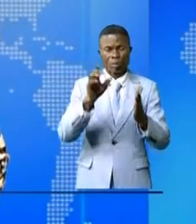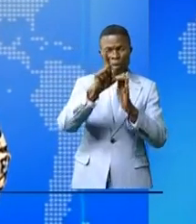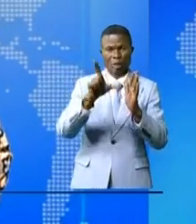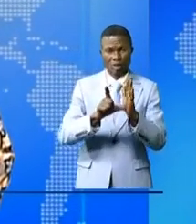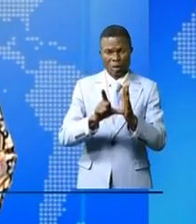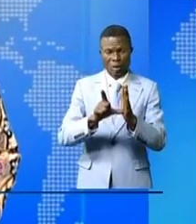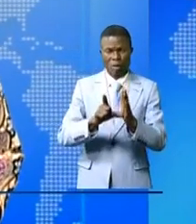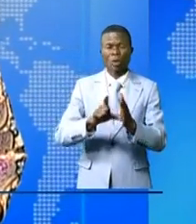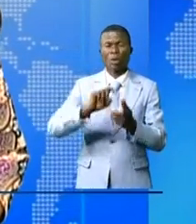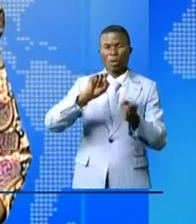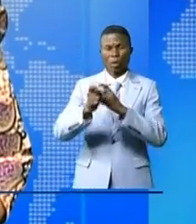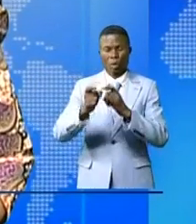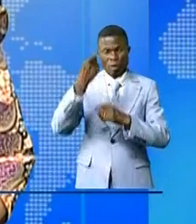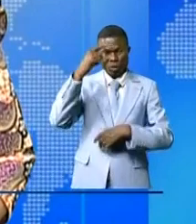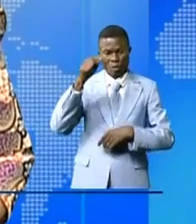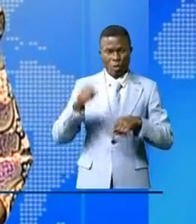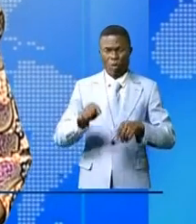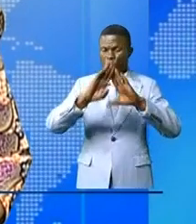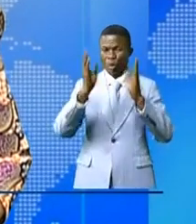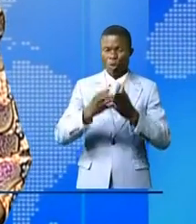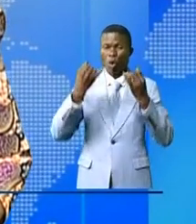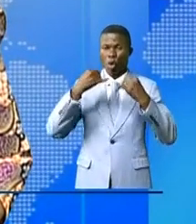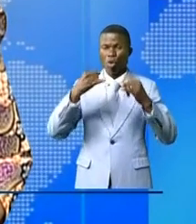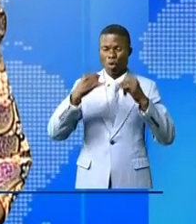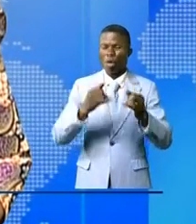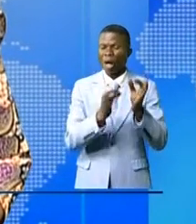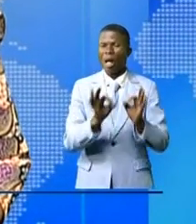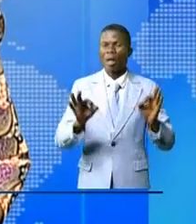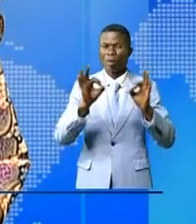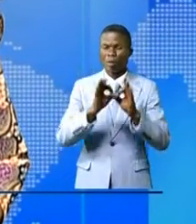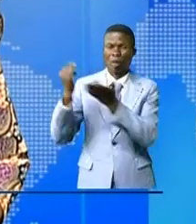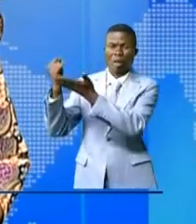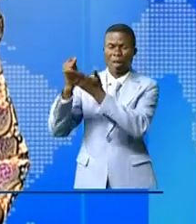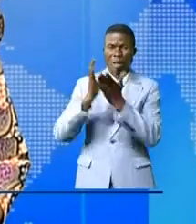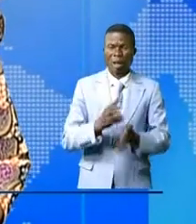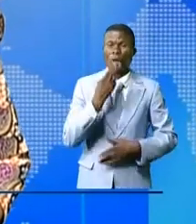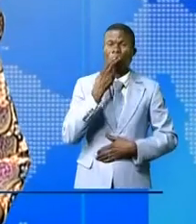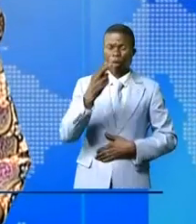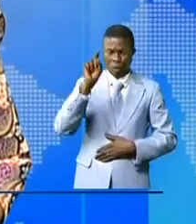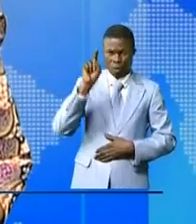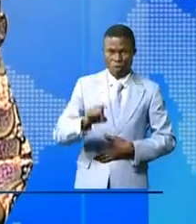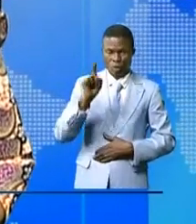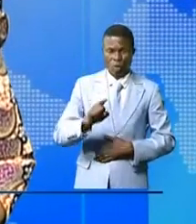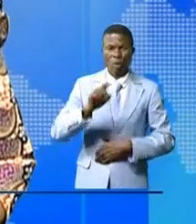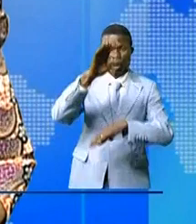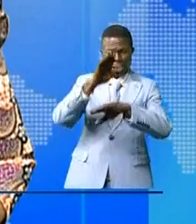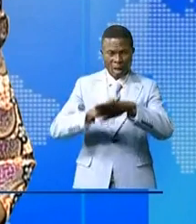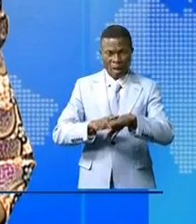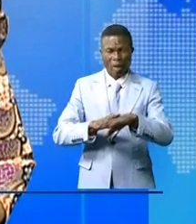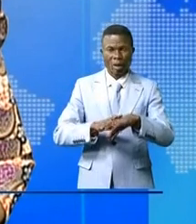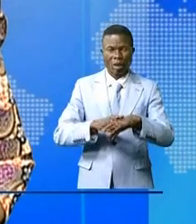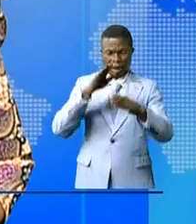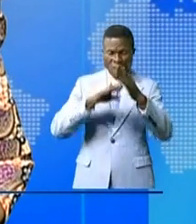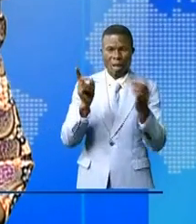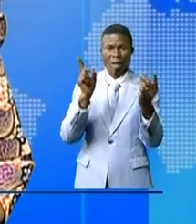et réglementaires en vigueur. Pour tout renseignement utile, les importateurs des cigarettes sont invités à entrer